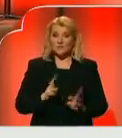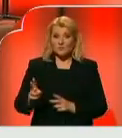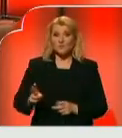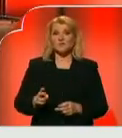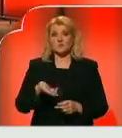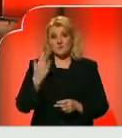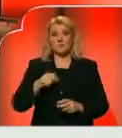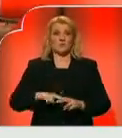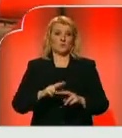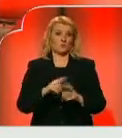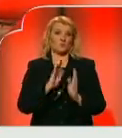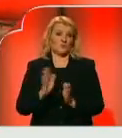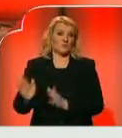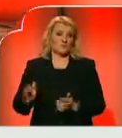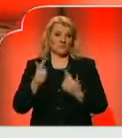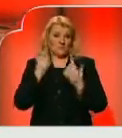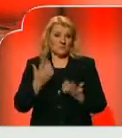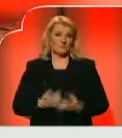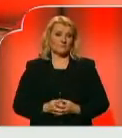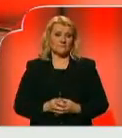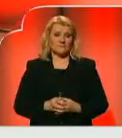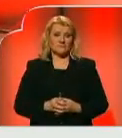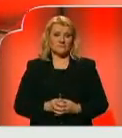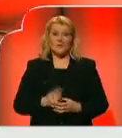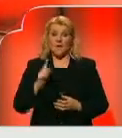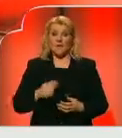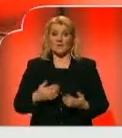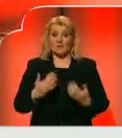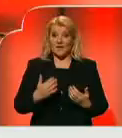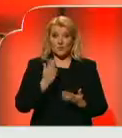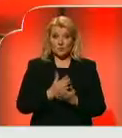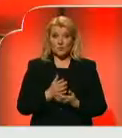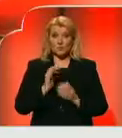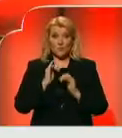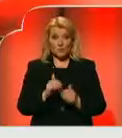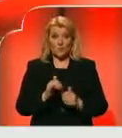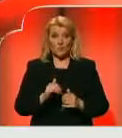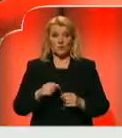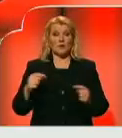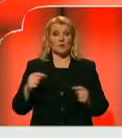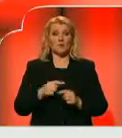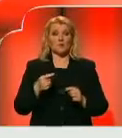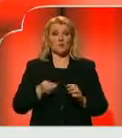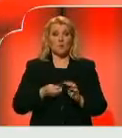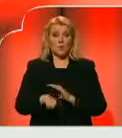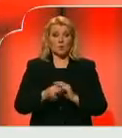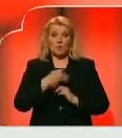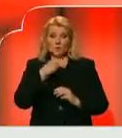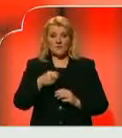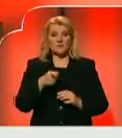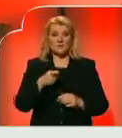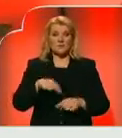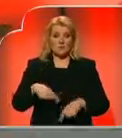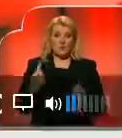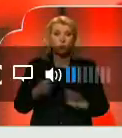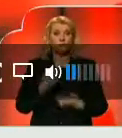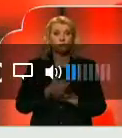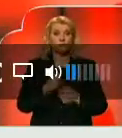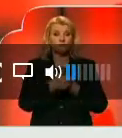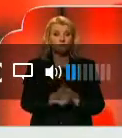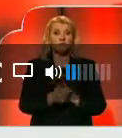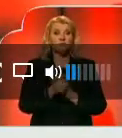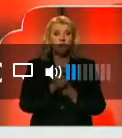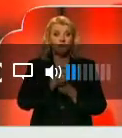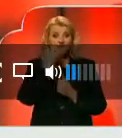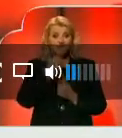proces byl v pořádku. Tak pokud už teď ten proces je napadán protikorupční policií, která stíhá 12 lidí, pokud Úřad